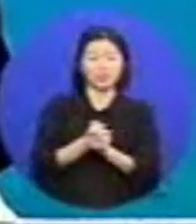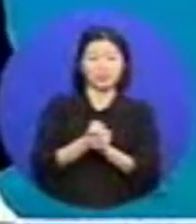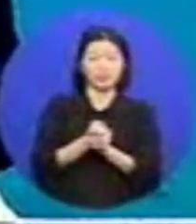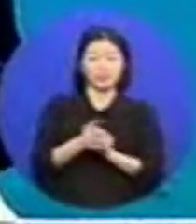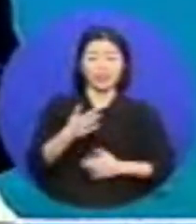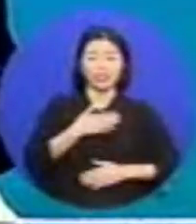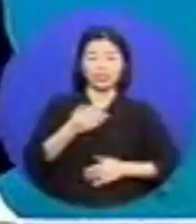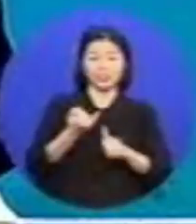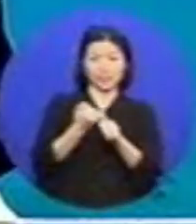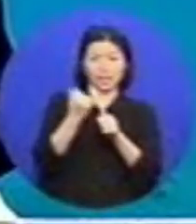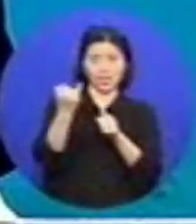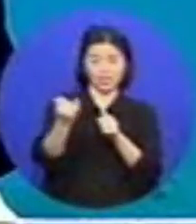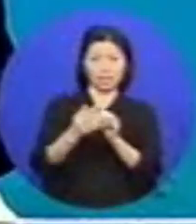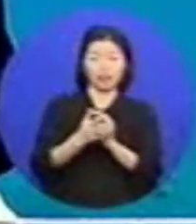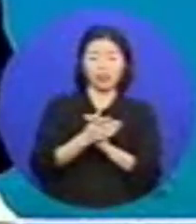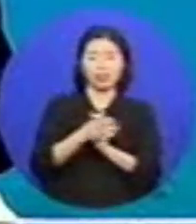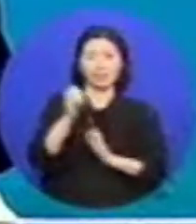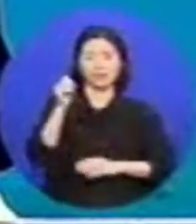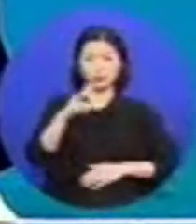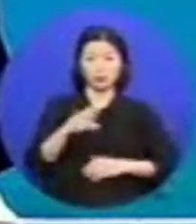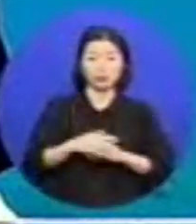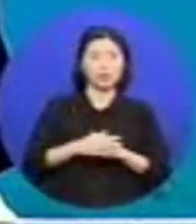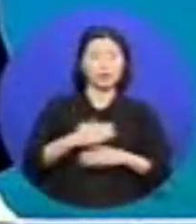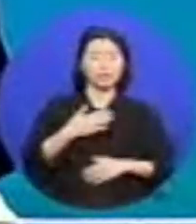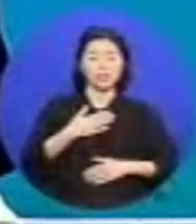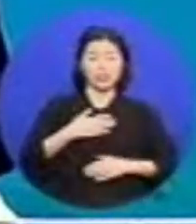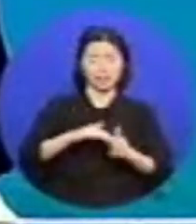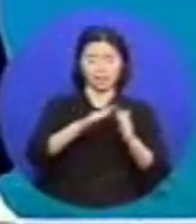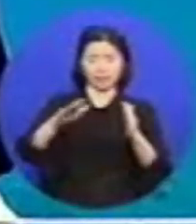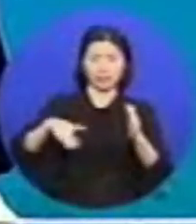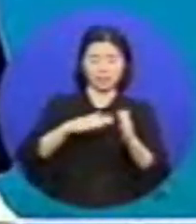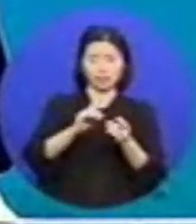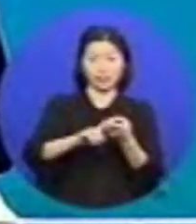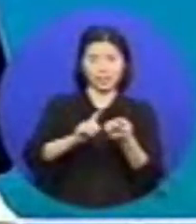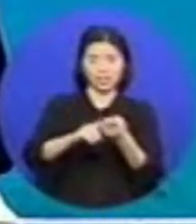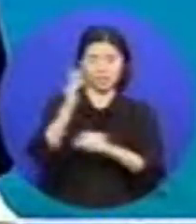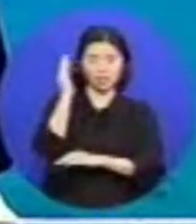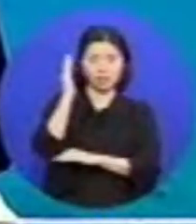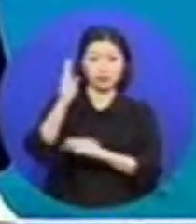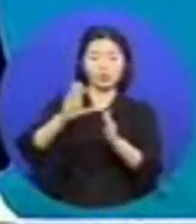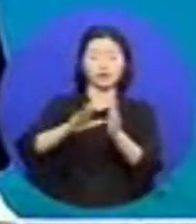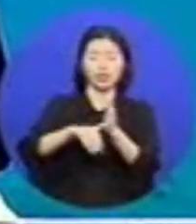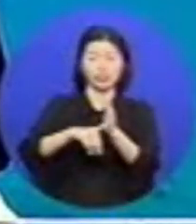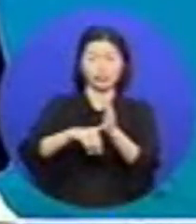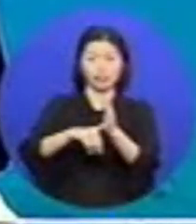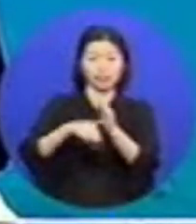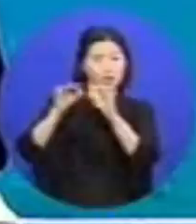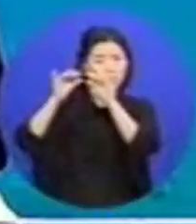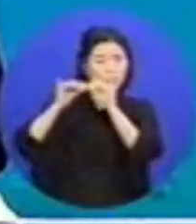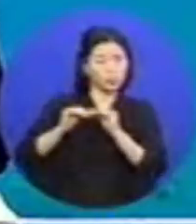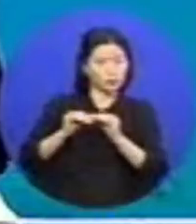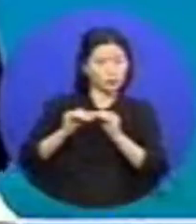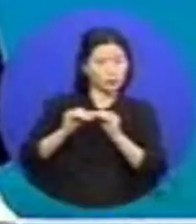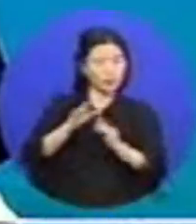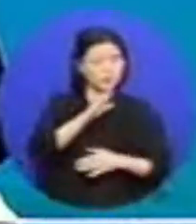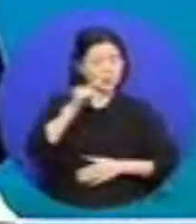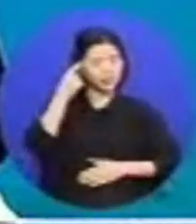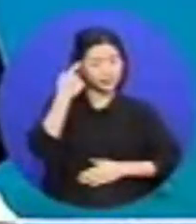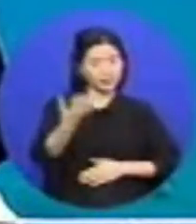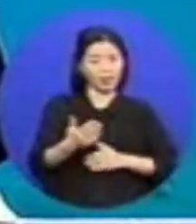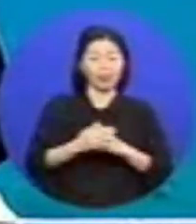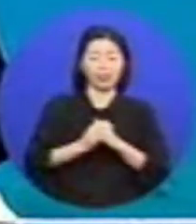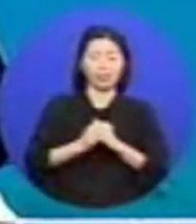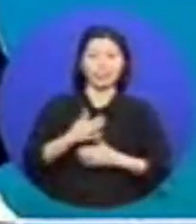제 아내가 또 제가 가정에 대해서 설교할 때 정말 동의해 줄까? 저에게